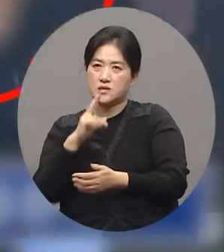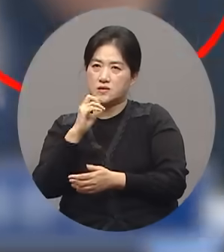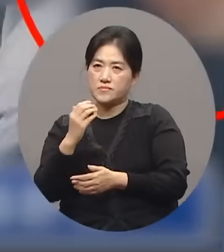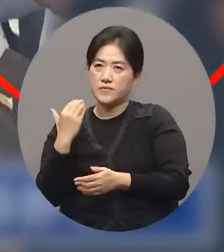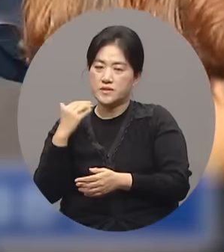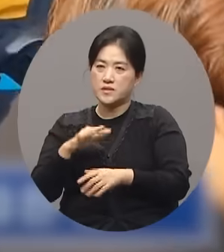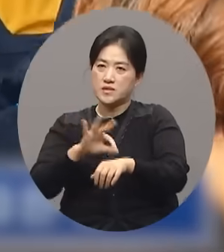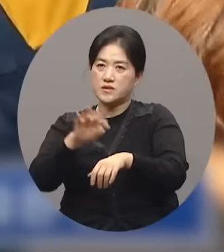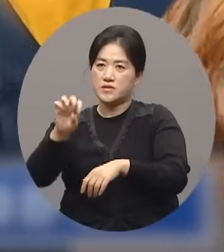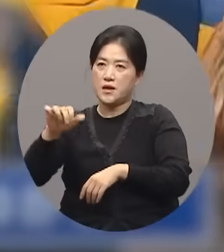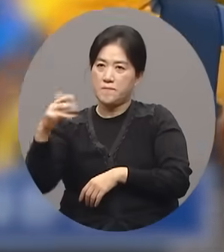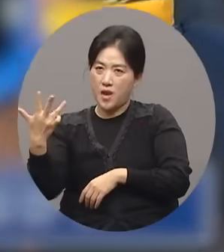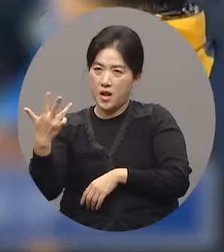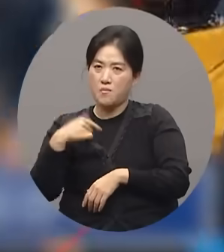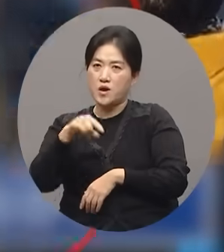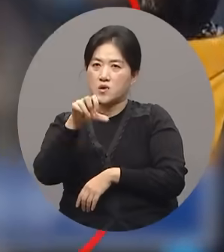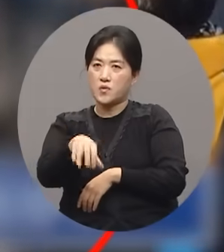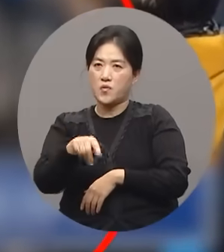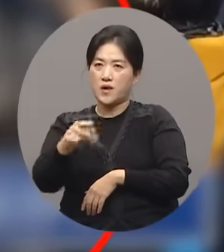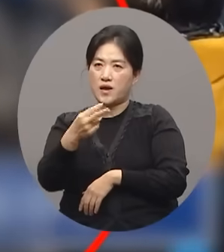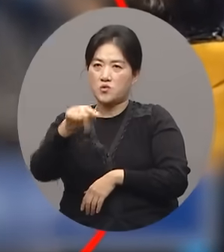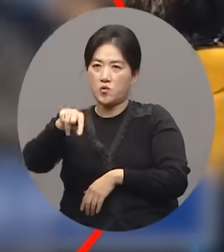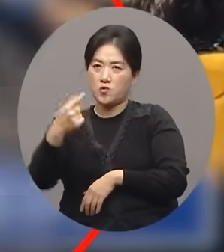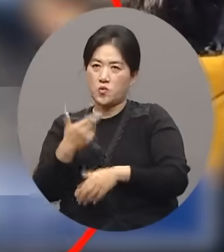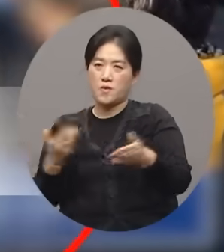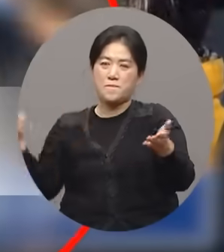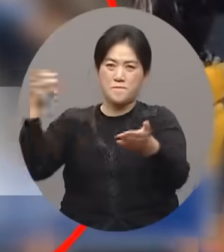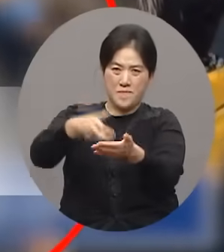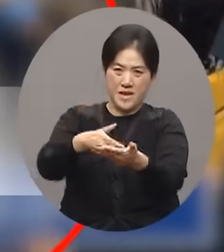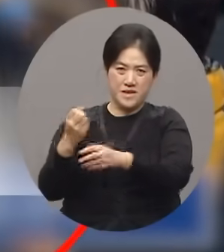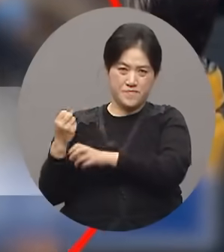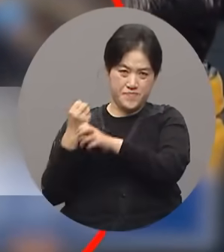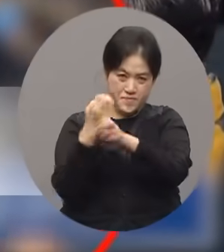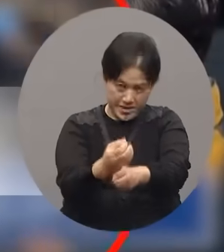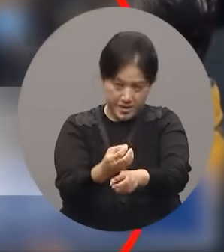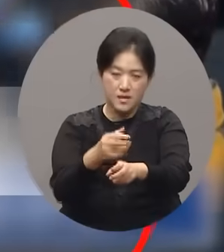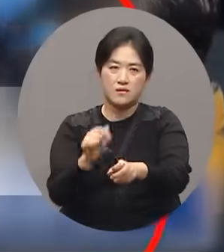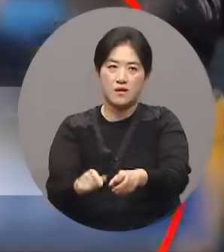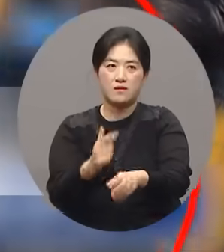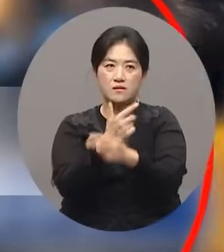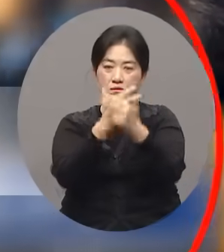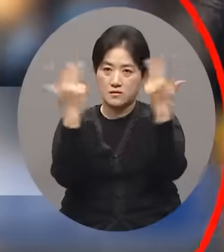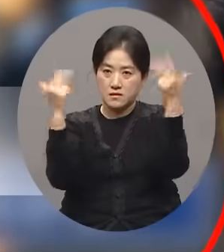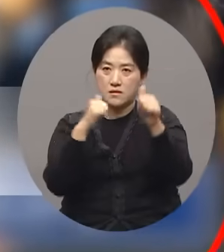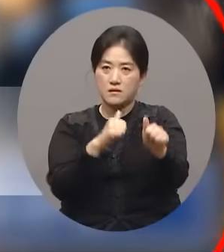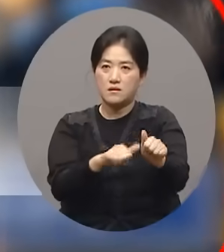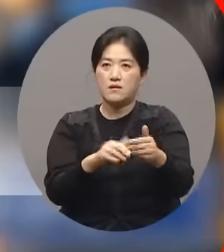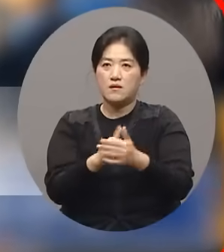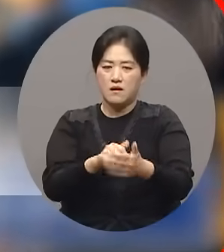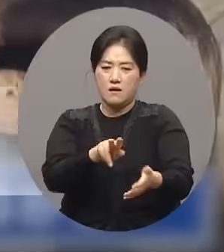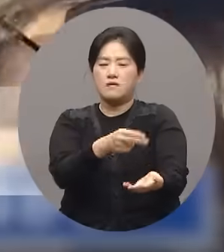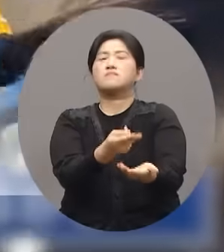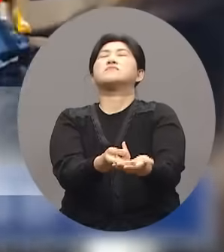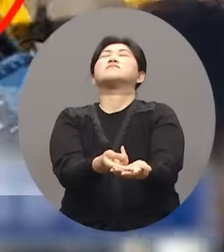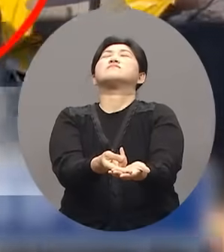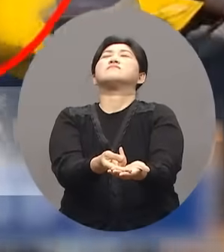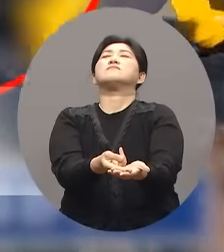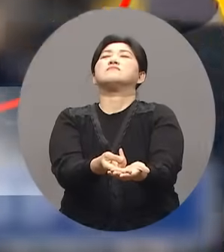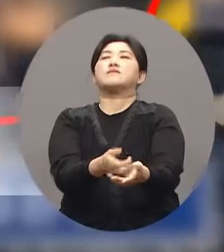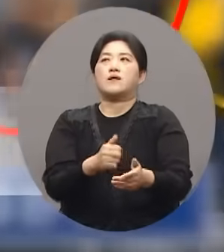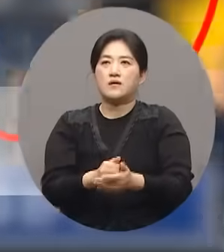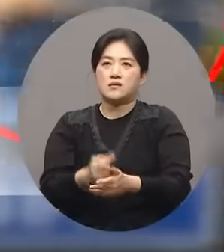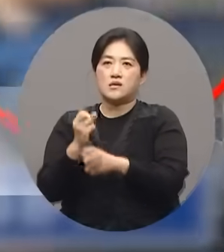10시 38분에 이곳 가덕도 신공항 부지에 도착을 했고요. 이재명 대표는 당시 바닥에 누워 있는